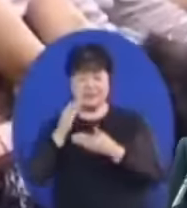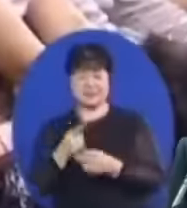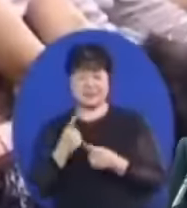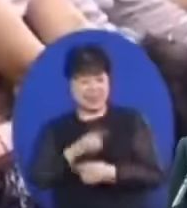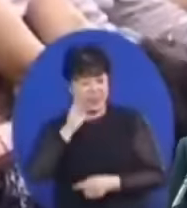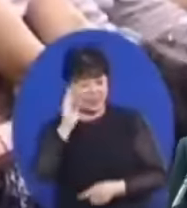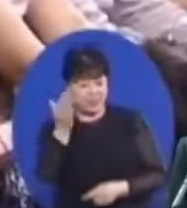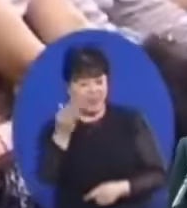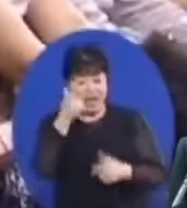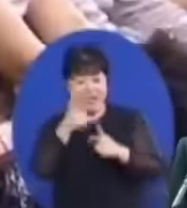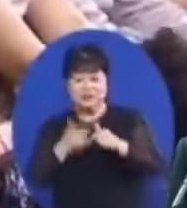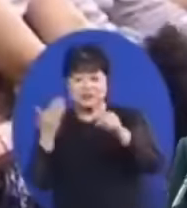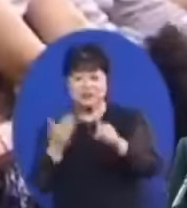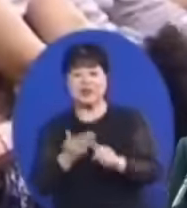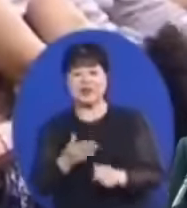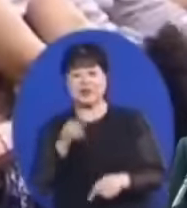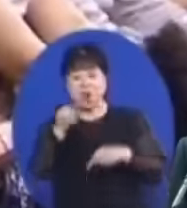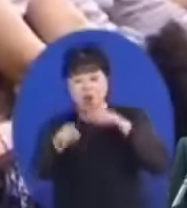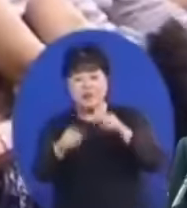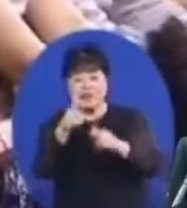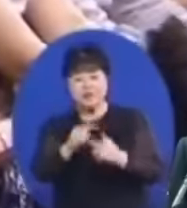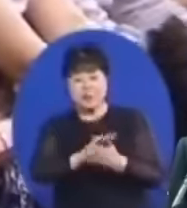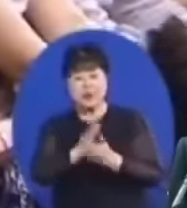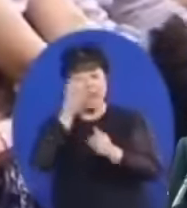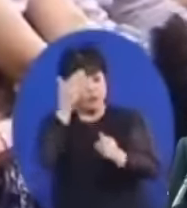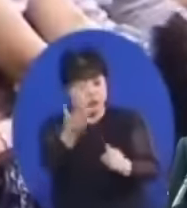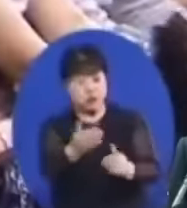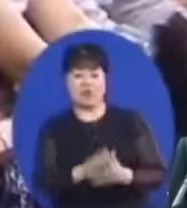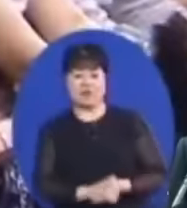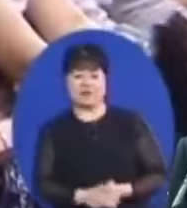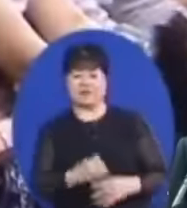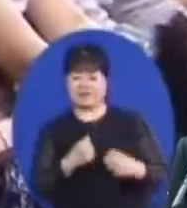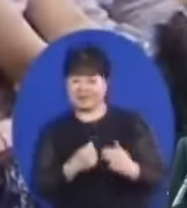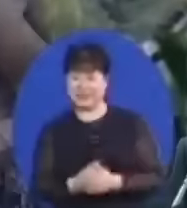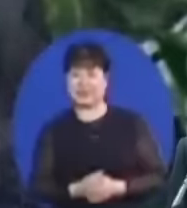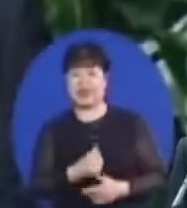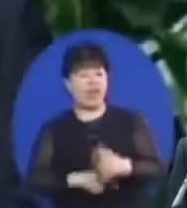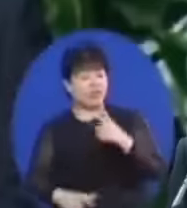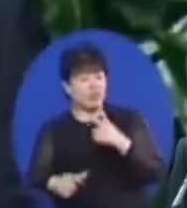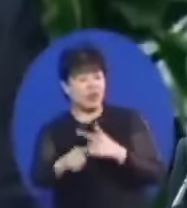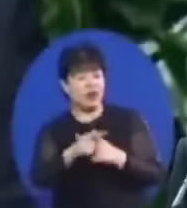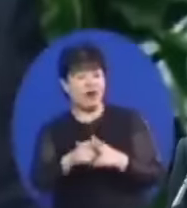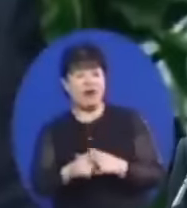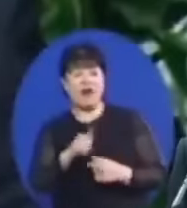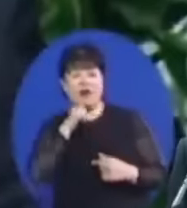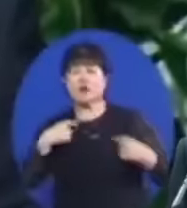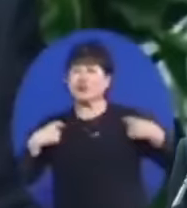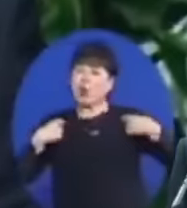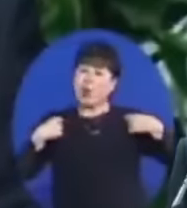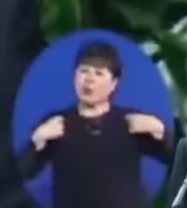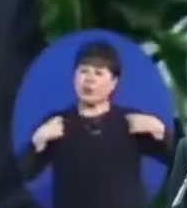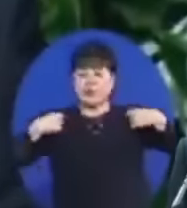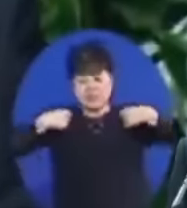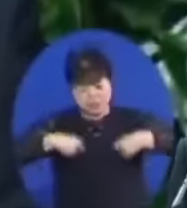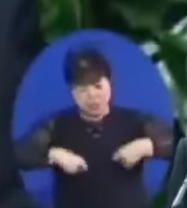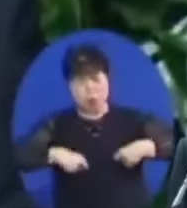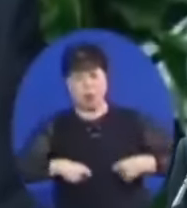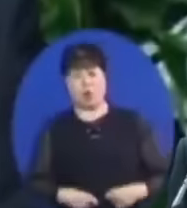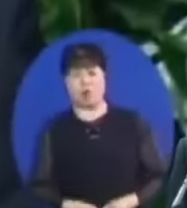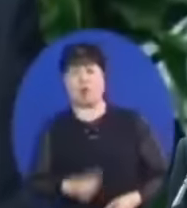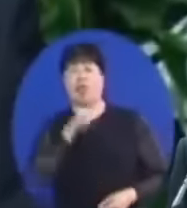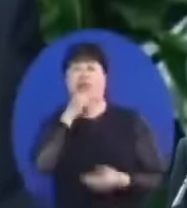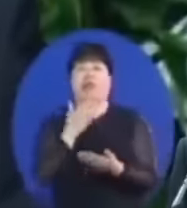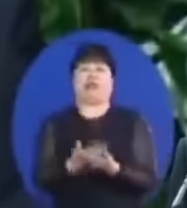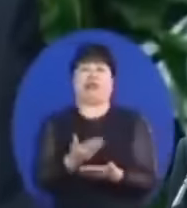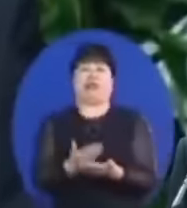되었도다. 예수님께 나가면 예수님이 변화를 갖다 주시기 때문에 더 이상 이 거지 옷을 입고 면허